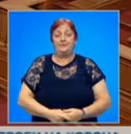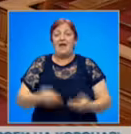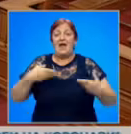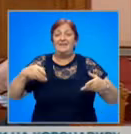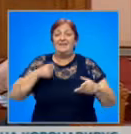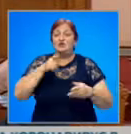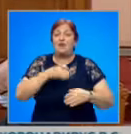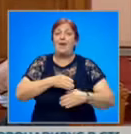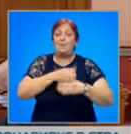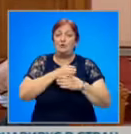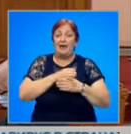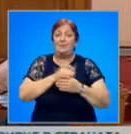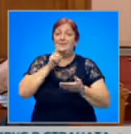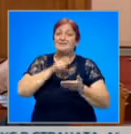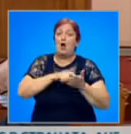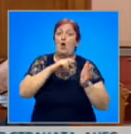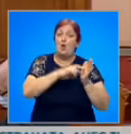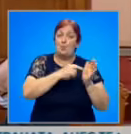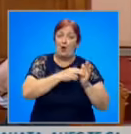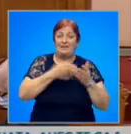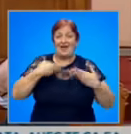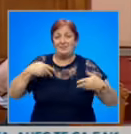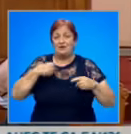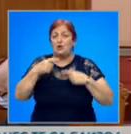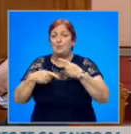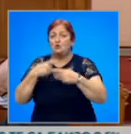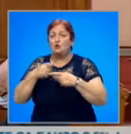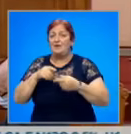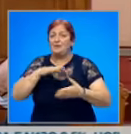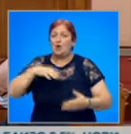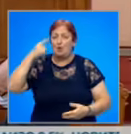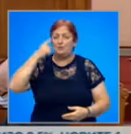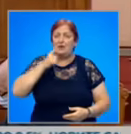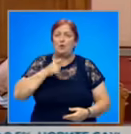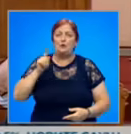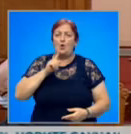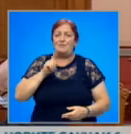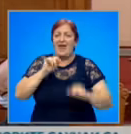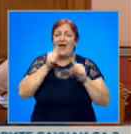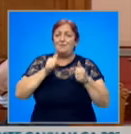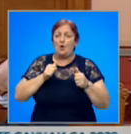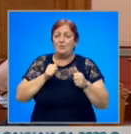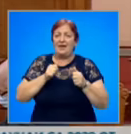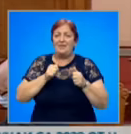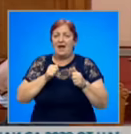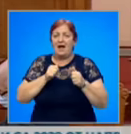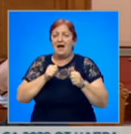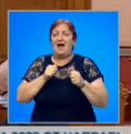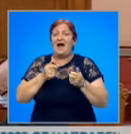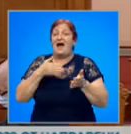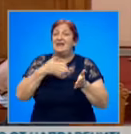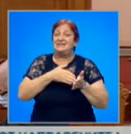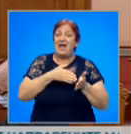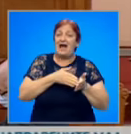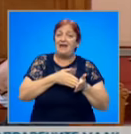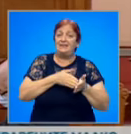Ние ще подкрепим законопроекта. Наша последователна позиция, която обаче не е формирана конюнктурно заради